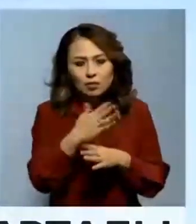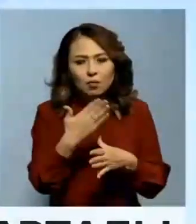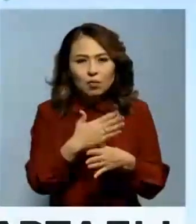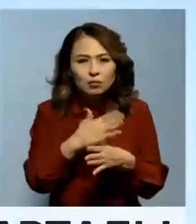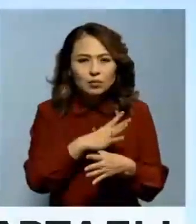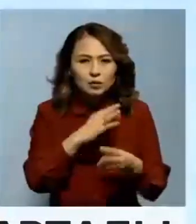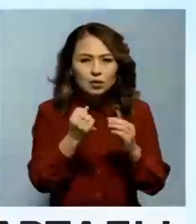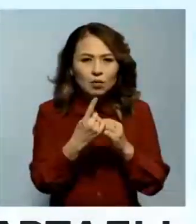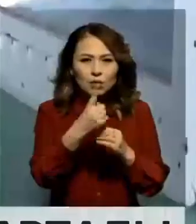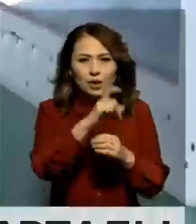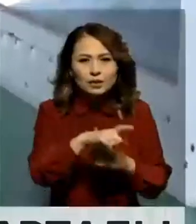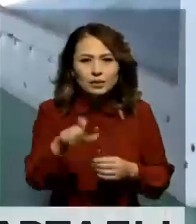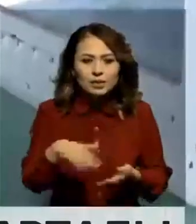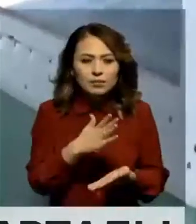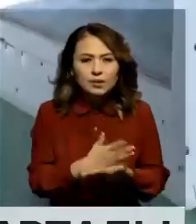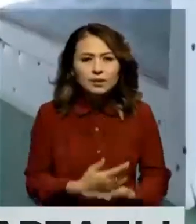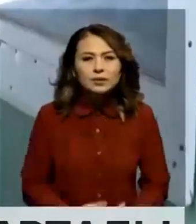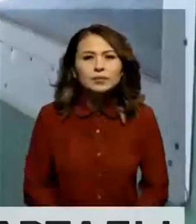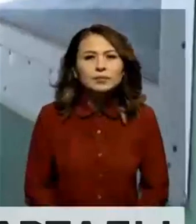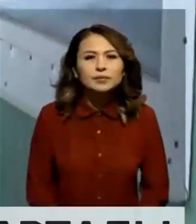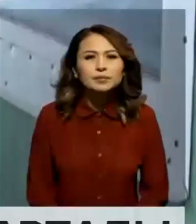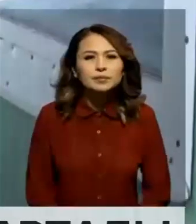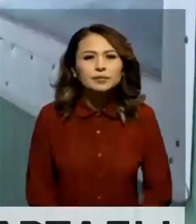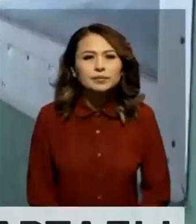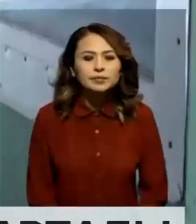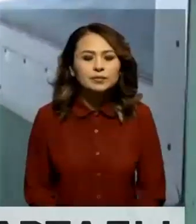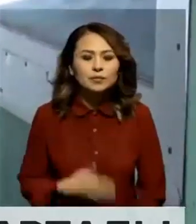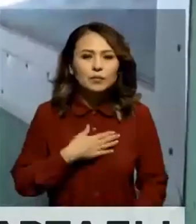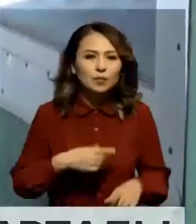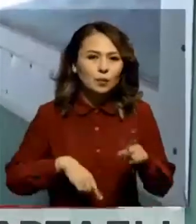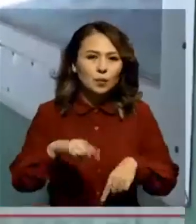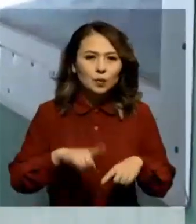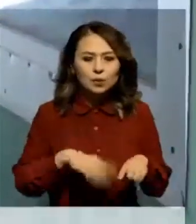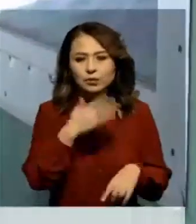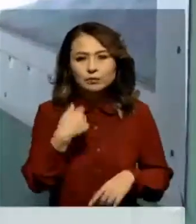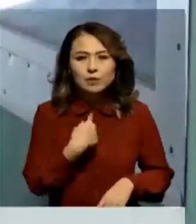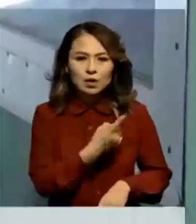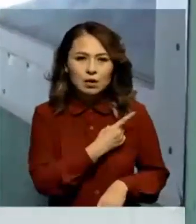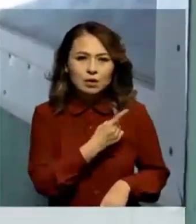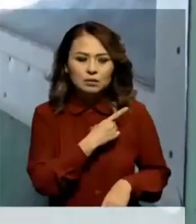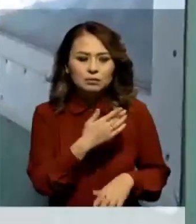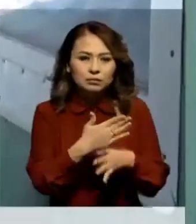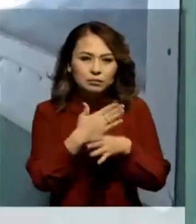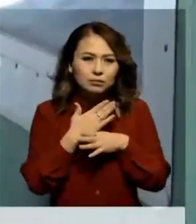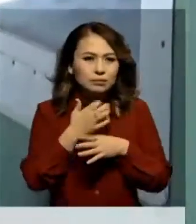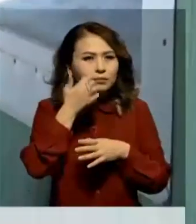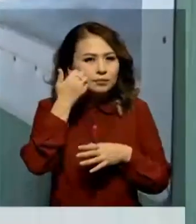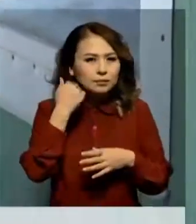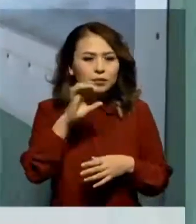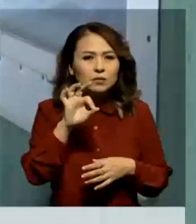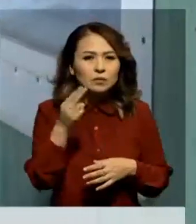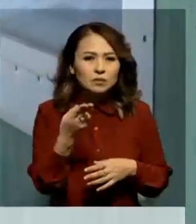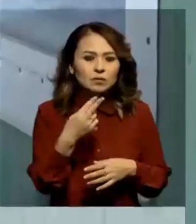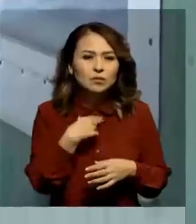зәру 11 азамат бар. Я одна, у меня вообще никого нет. Туыстарым жоқ, жалғызбын. Әлеуметтік қызметкердің көмегіне жүгінуден